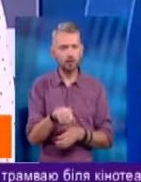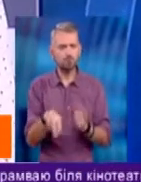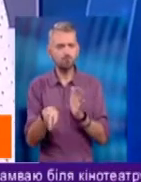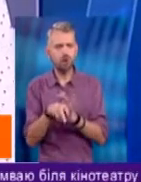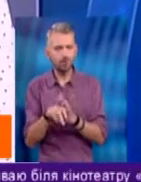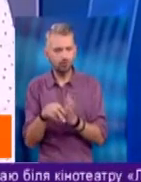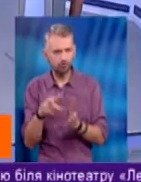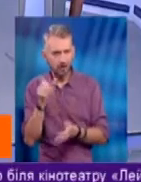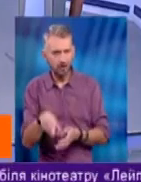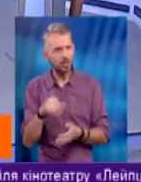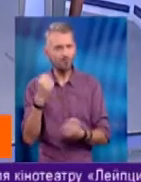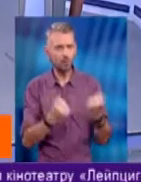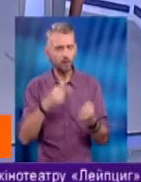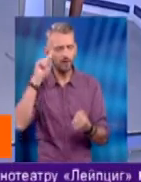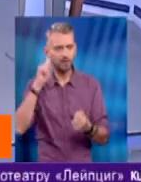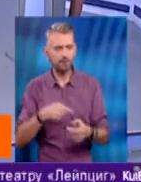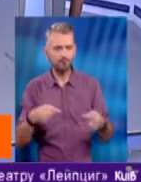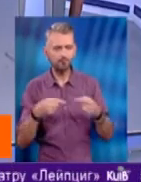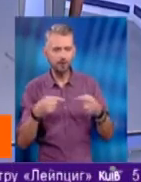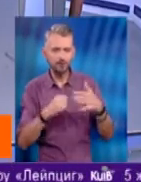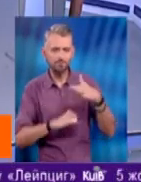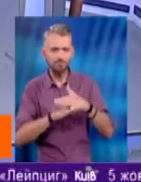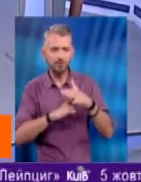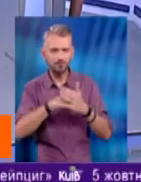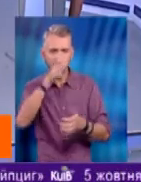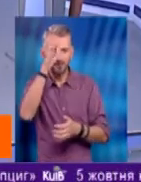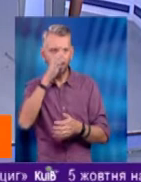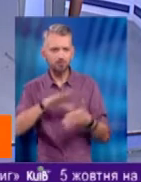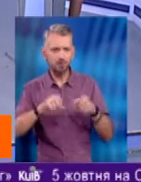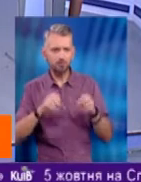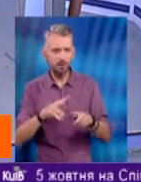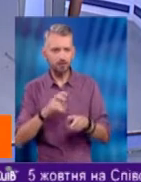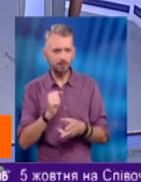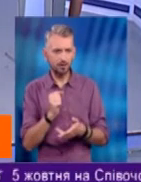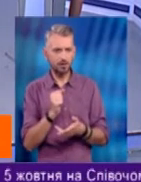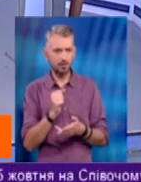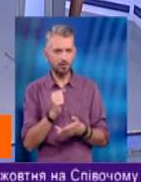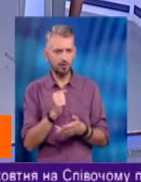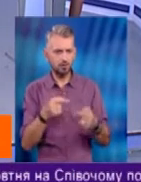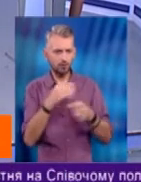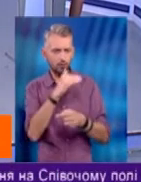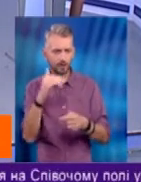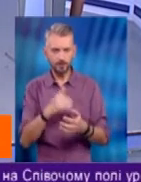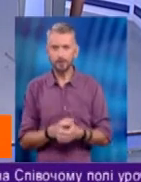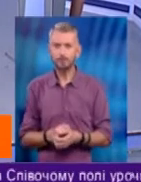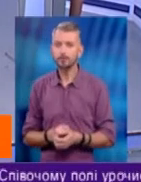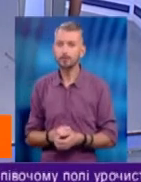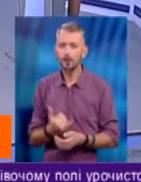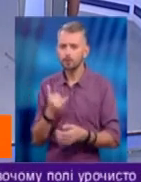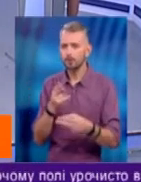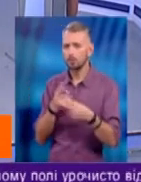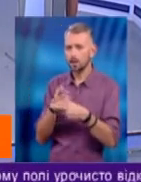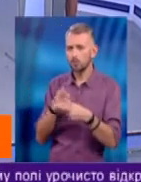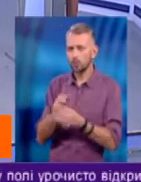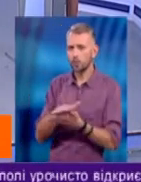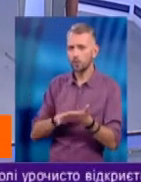і водій знали певний рівень знань з безпеки на рівному уровні. Пані Ольго, зараз вас переб'ю, продовжити